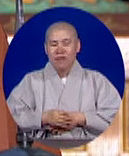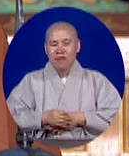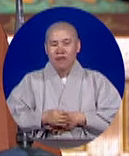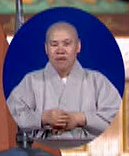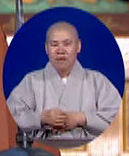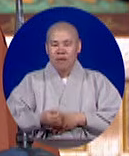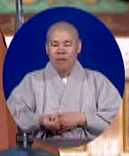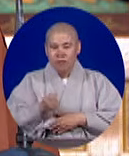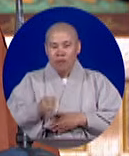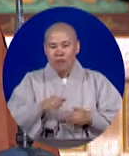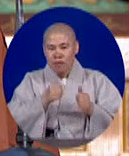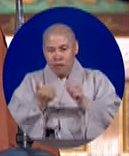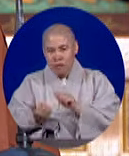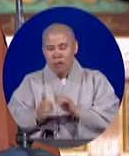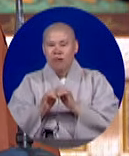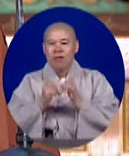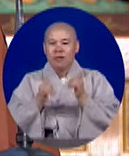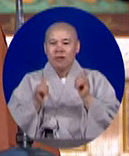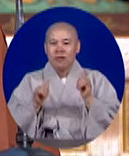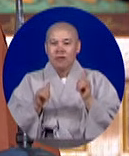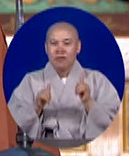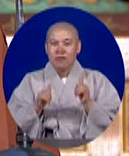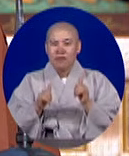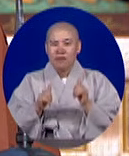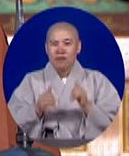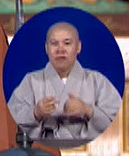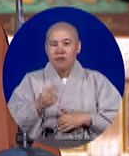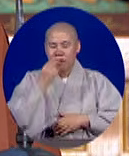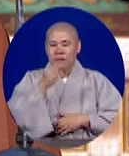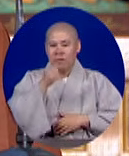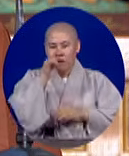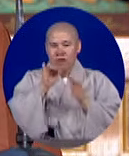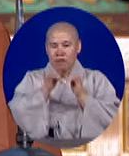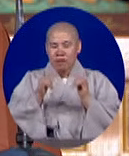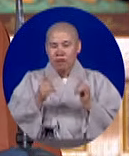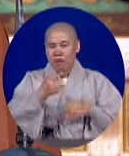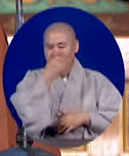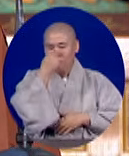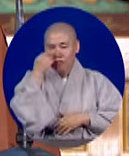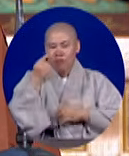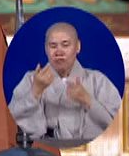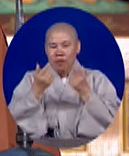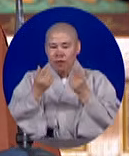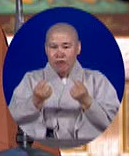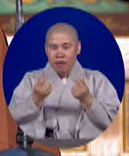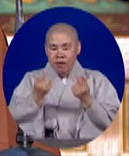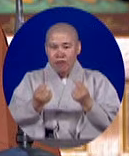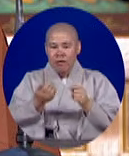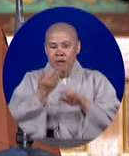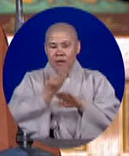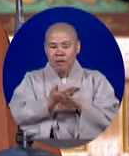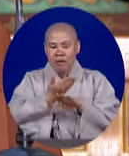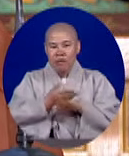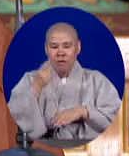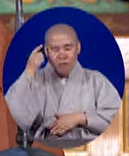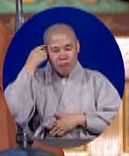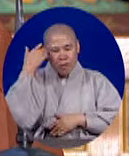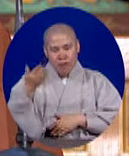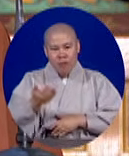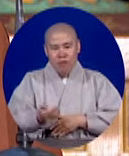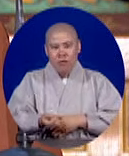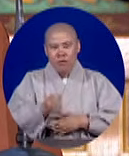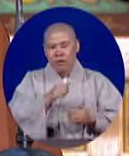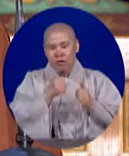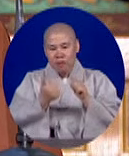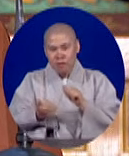금방 죽은 사람이 산 사람하고 눈이 같느냐 다르느냐 물어요. 그 금방 죽은